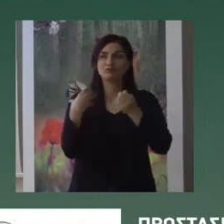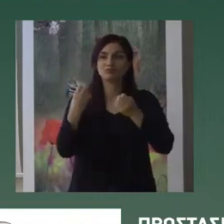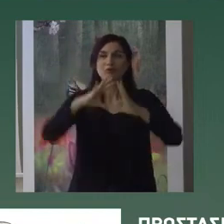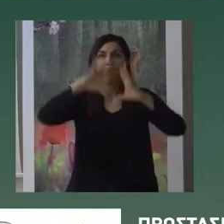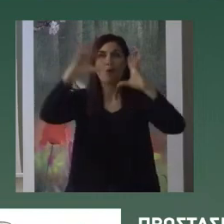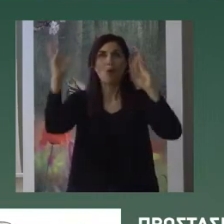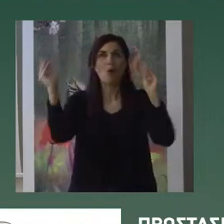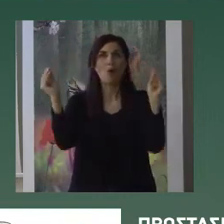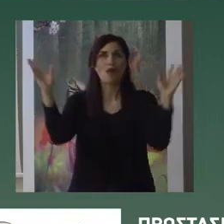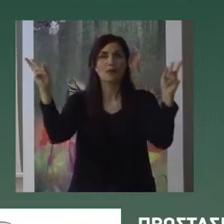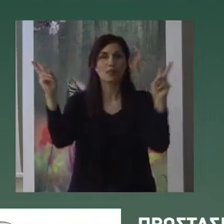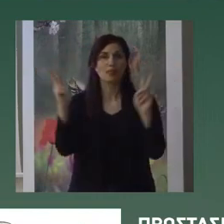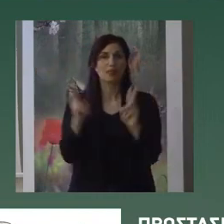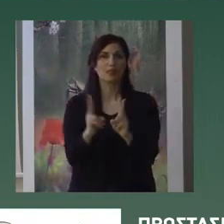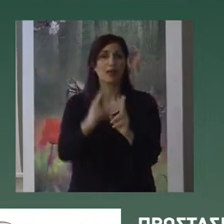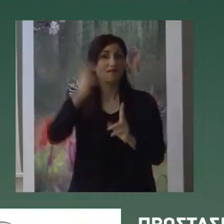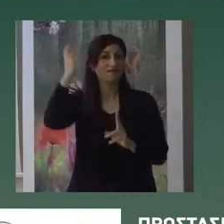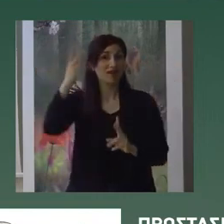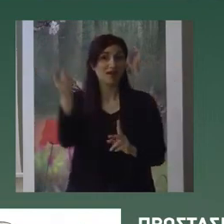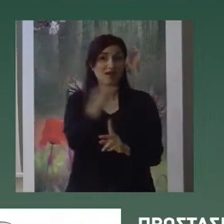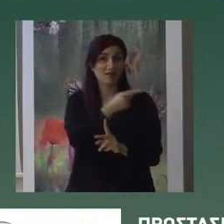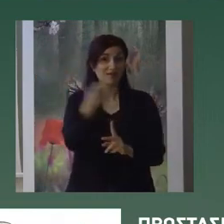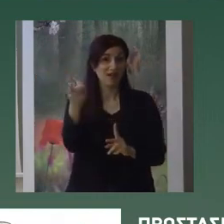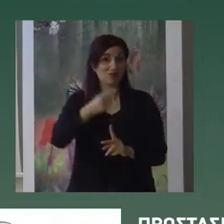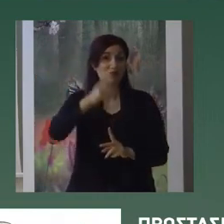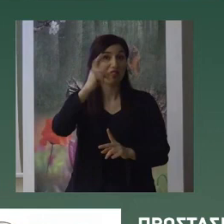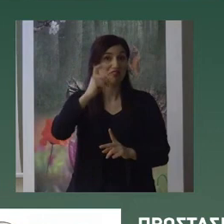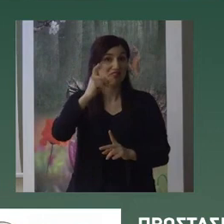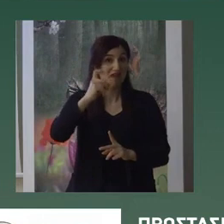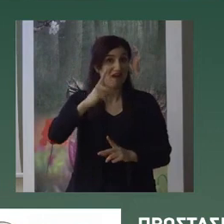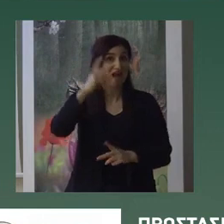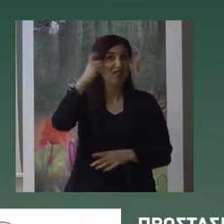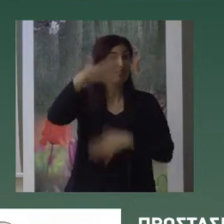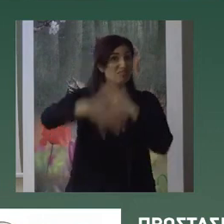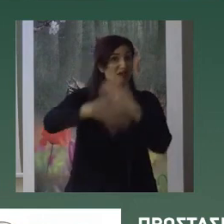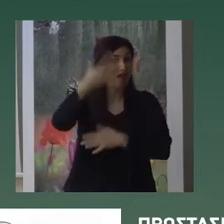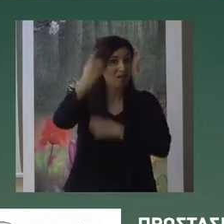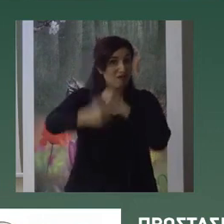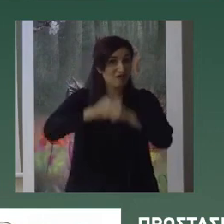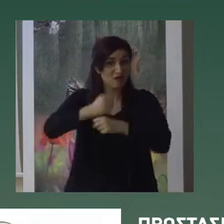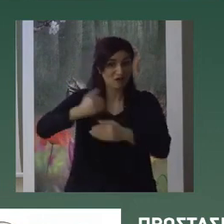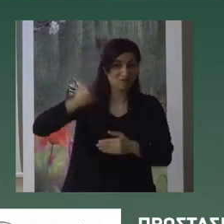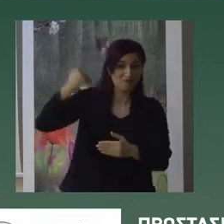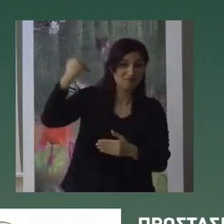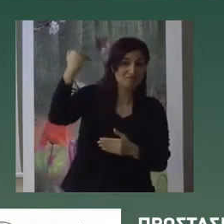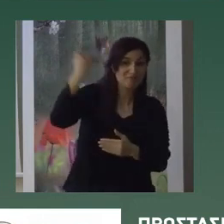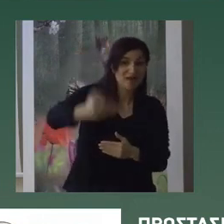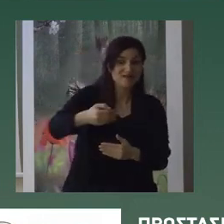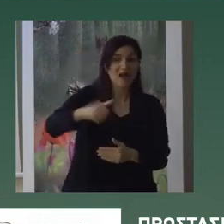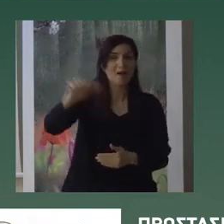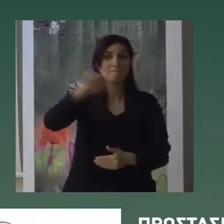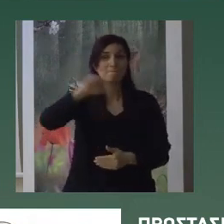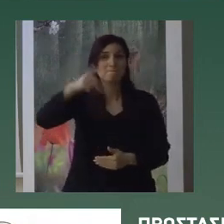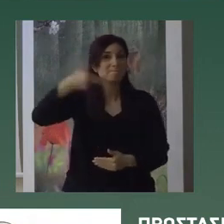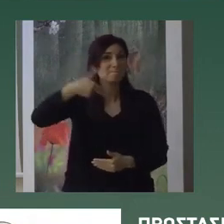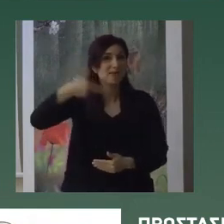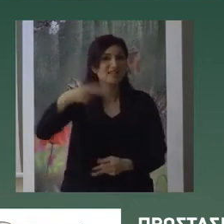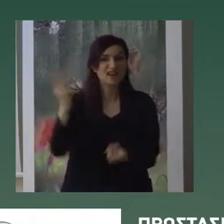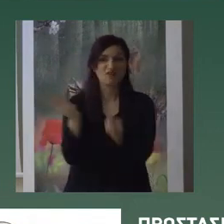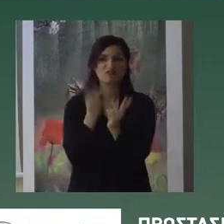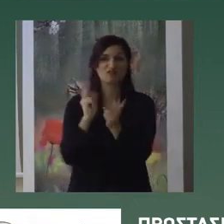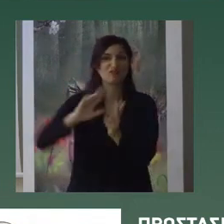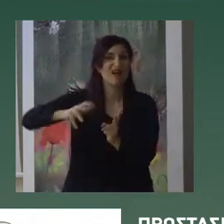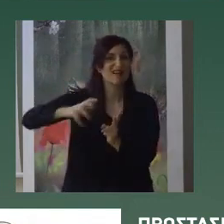λοιπόν σε 10-15 χρόνια να ζούμε χωρίς πετρέλαιο ή φυσικό αέριο. Δεν θα ζούμε χωρίς ακριβώς πετρέλαιο και φυσικό αέριο. Θα υπάρχουν πάντα